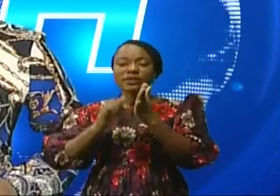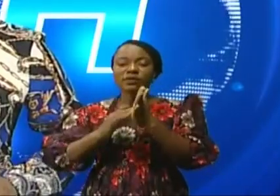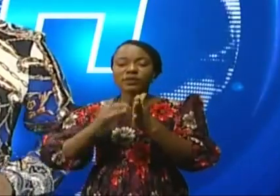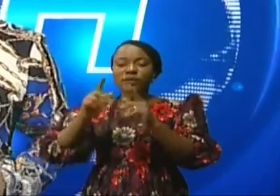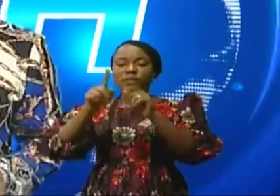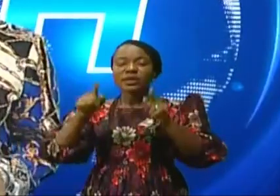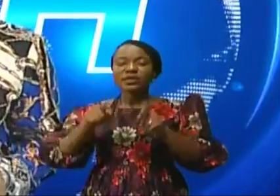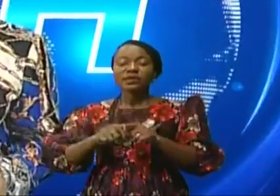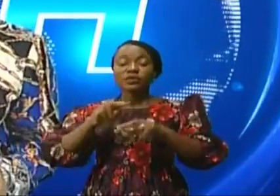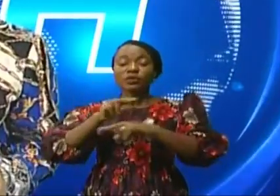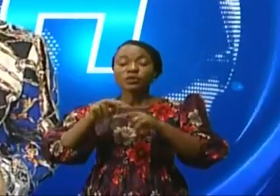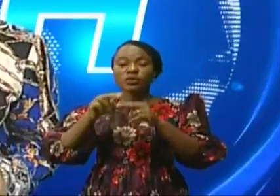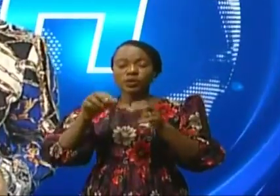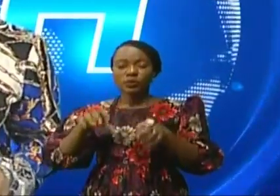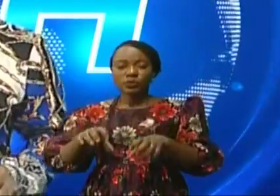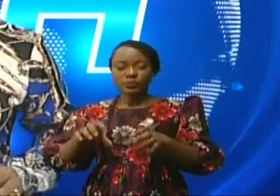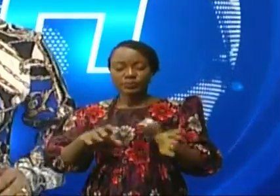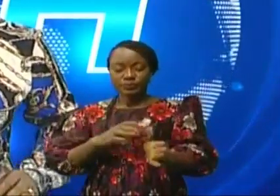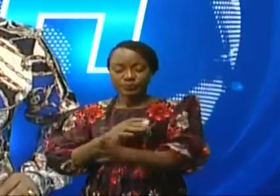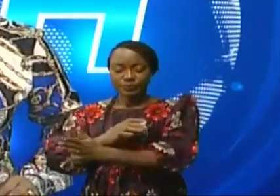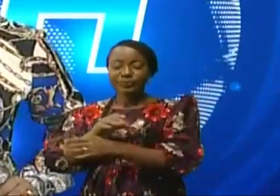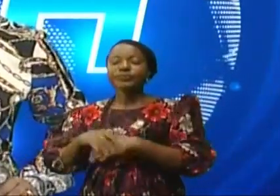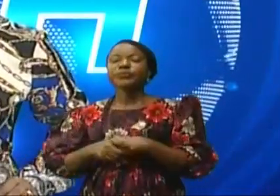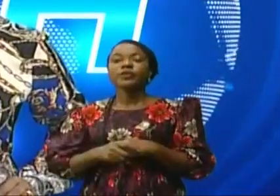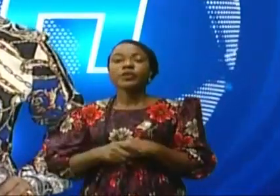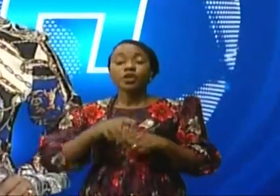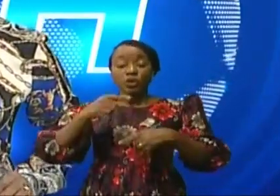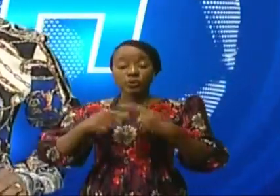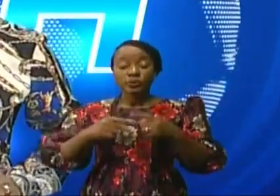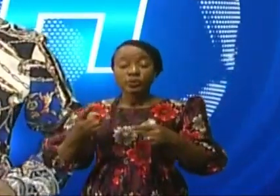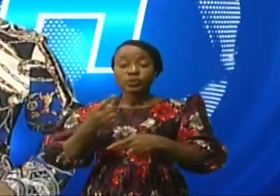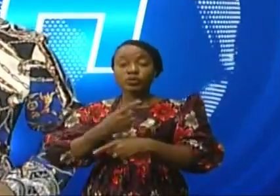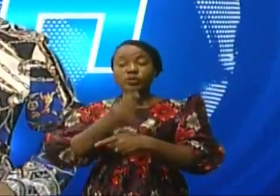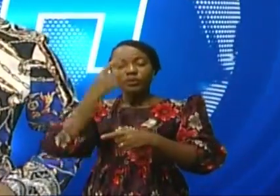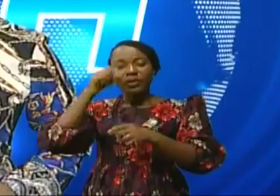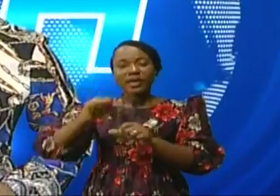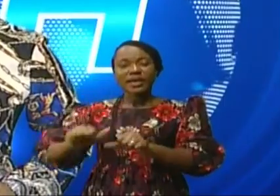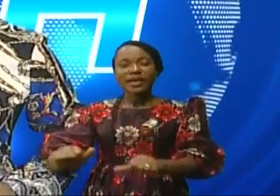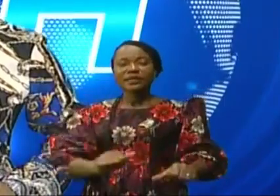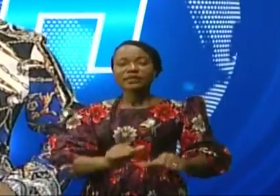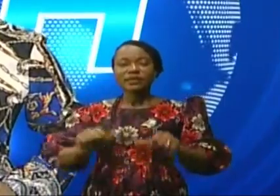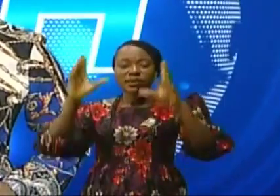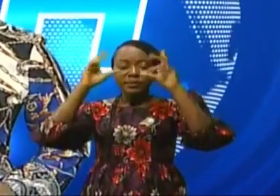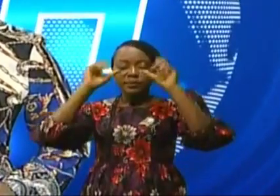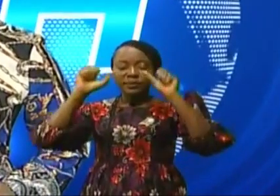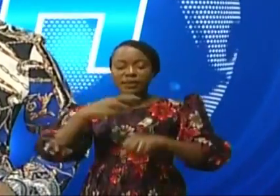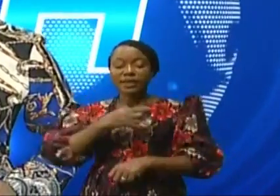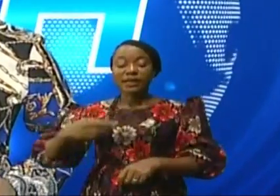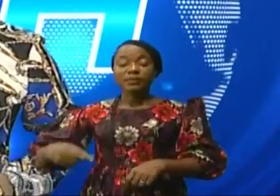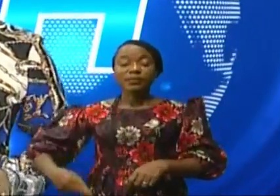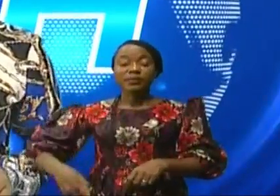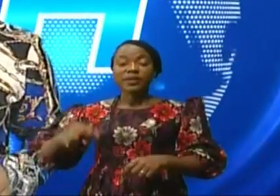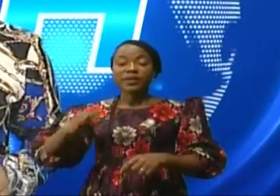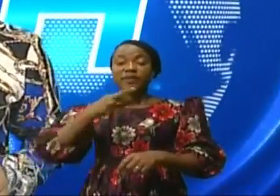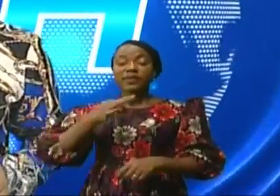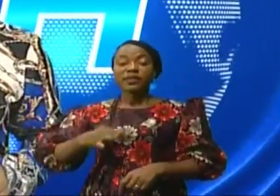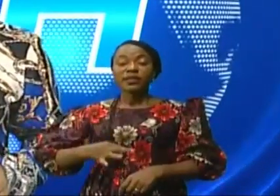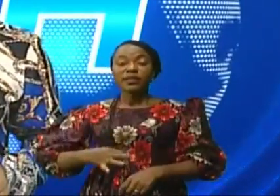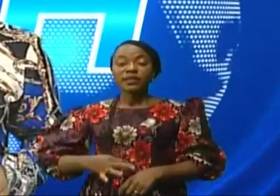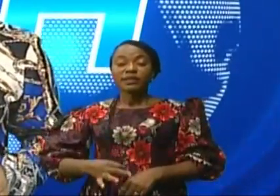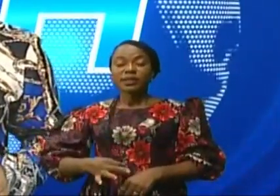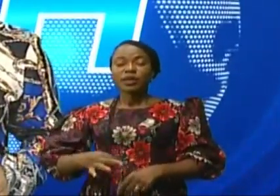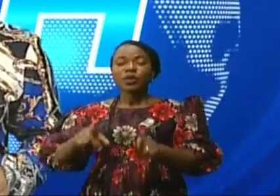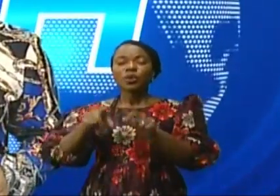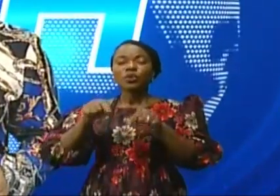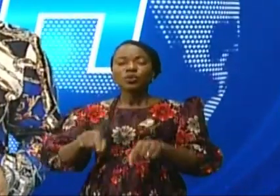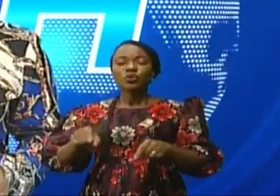télévision nationale. On débute ce journal par les activités du président de la République. Félix-Antoine Tshisekedi a